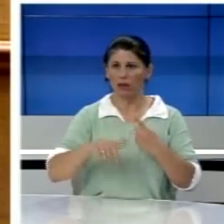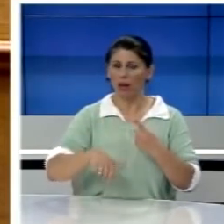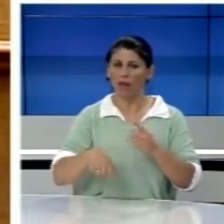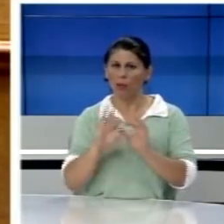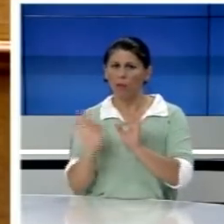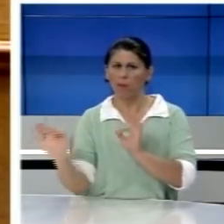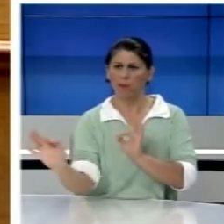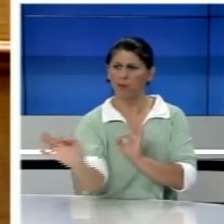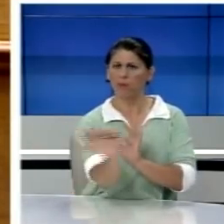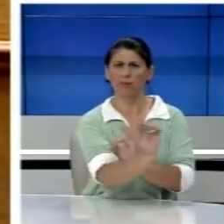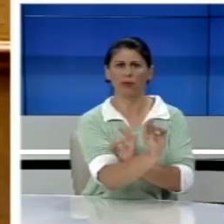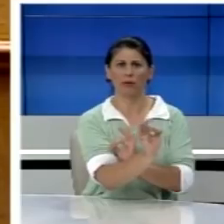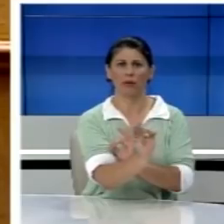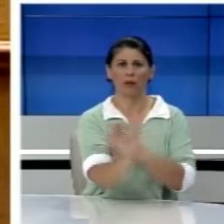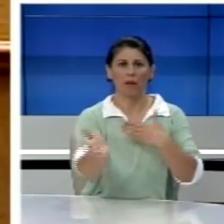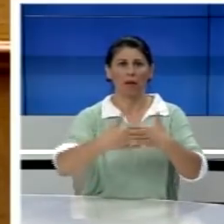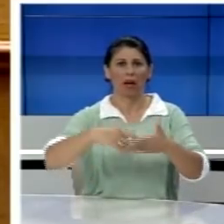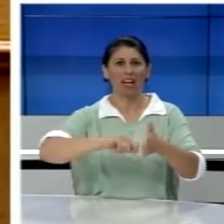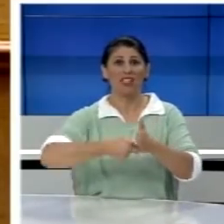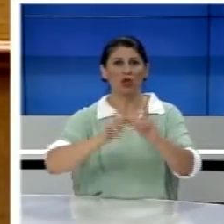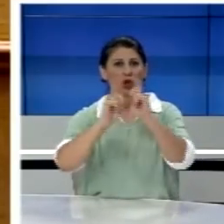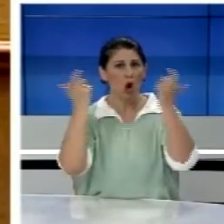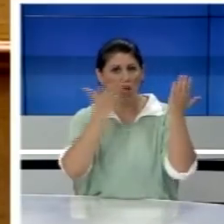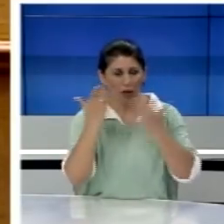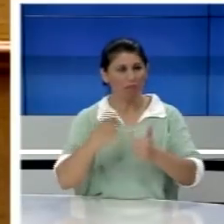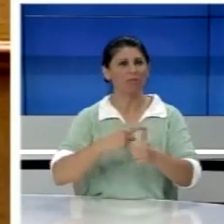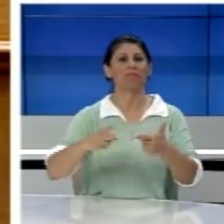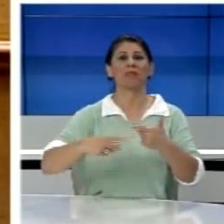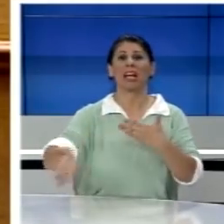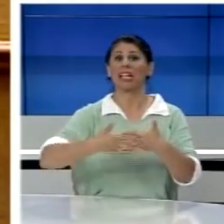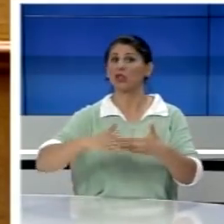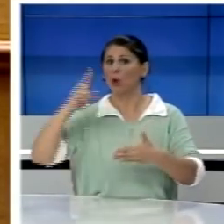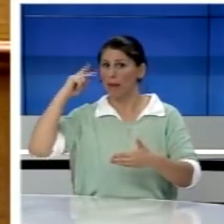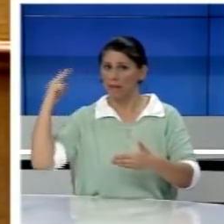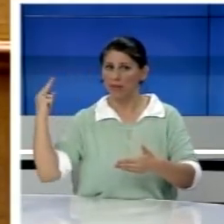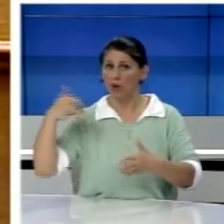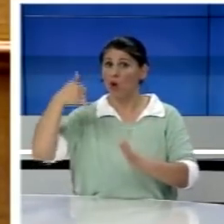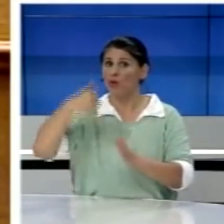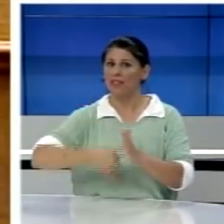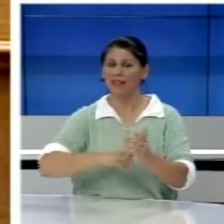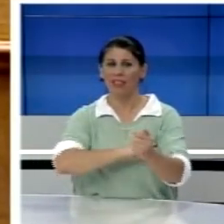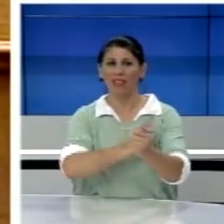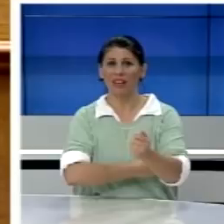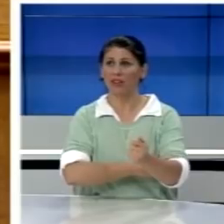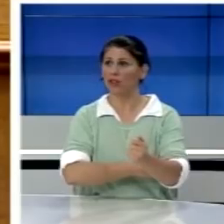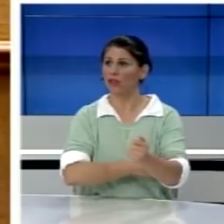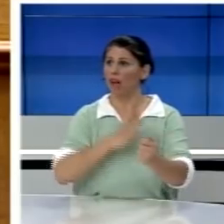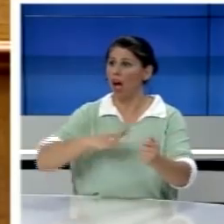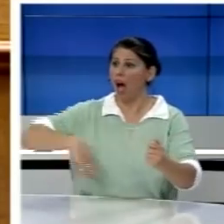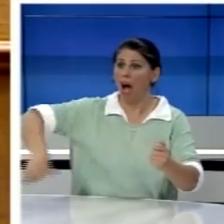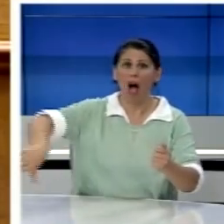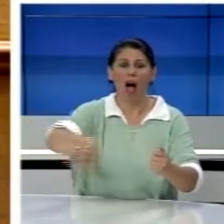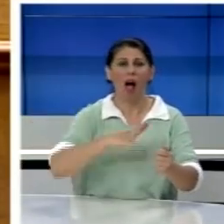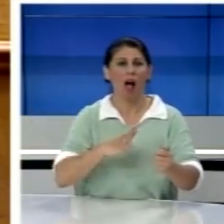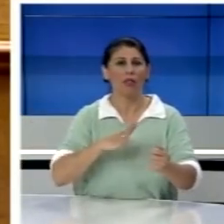πανδημία, με κλειστά σχολεία, πανεπιστήμια, χωρίς να υπάρχει ουσιαστική δυνατότητα στον κόσμο της